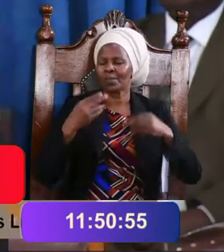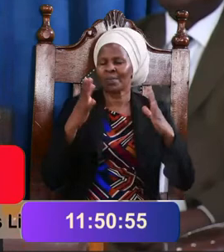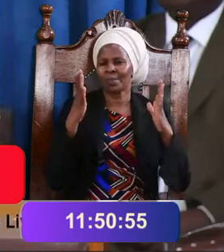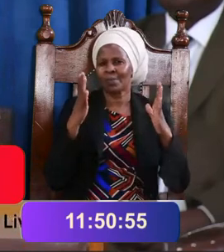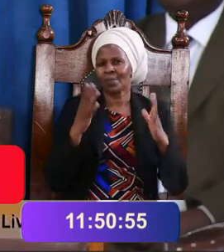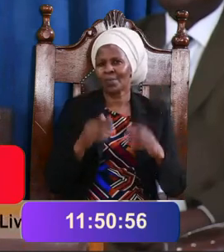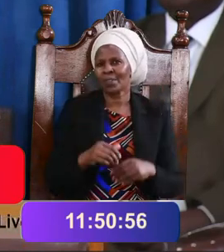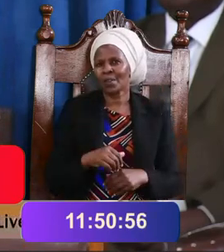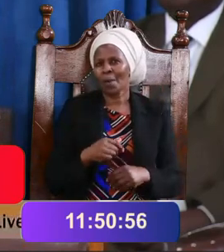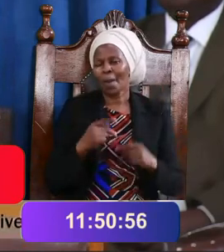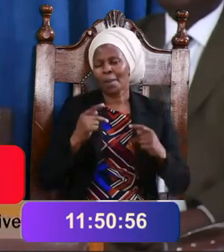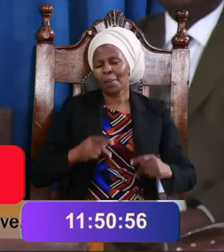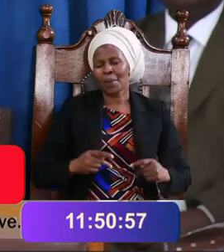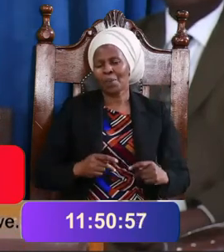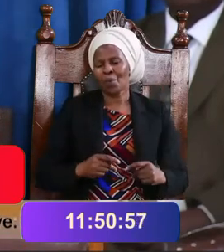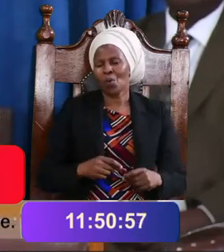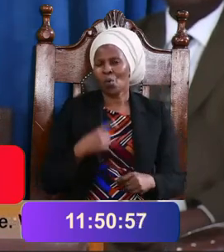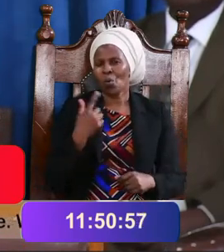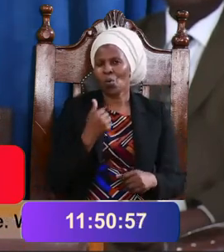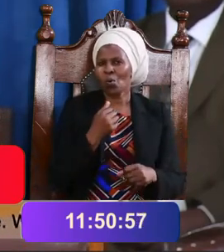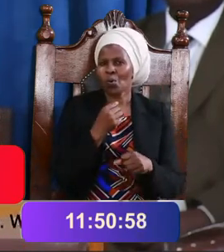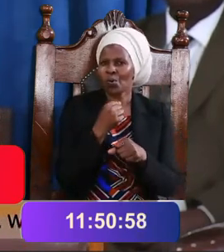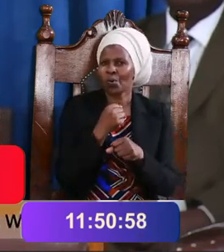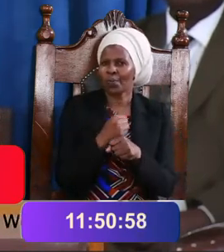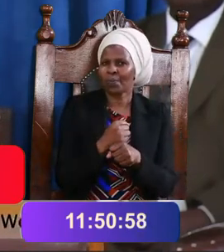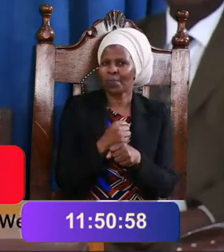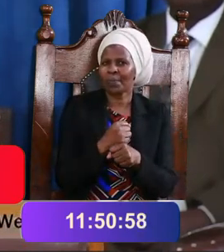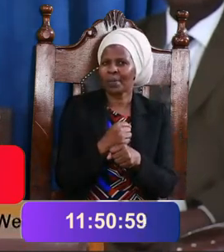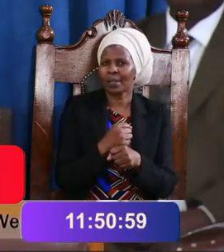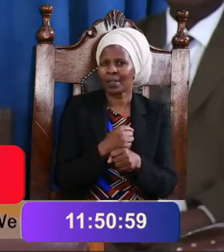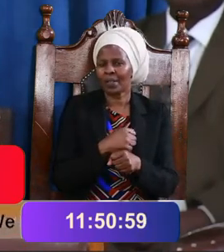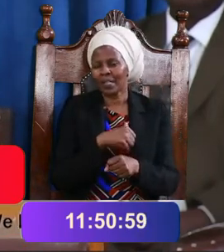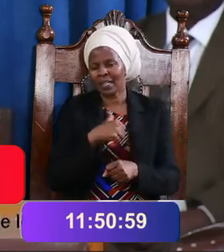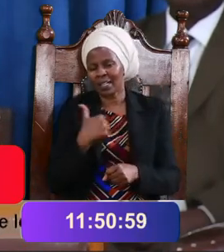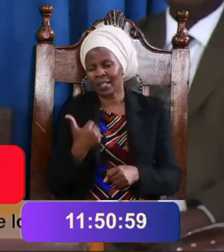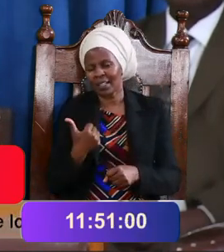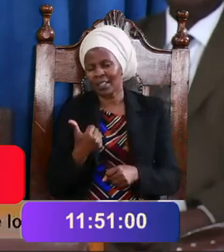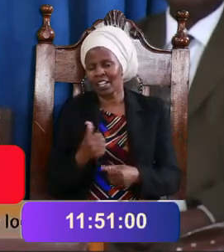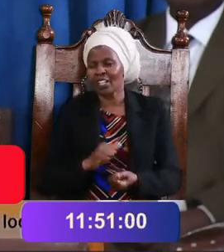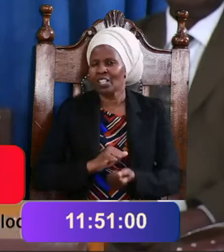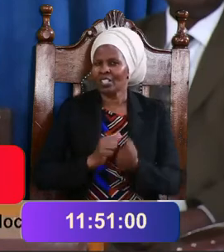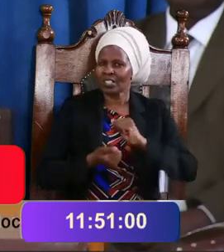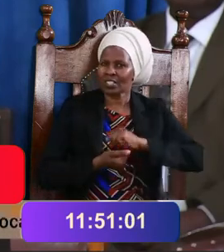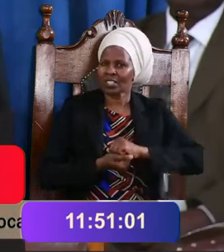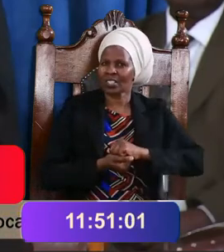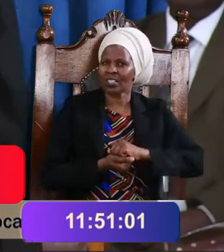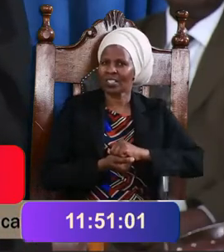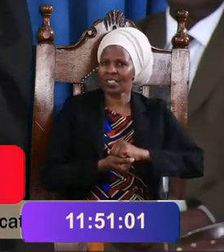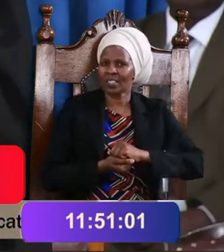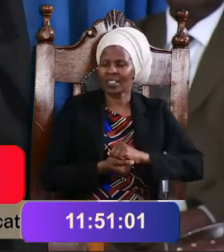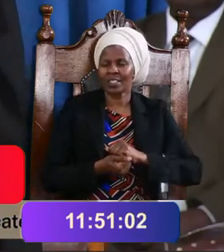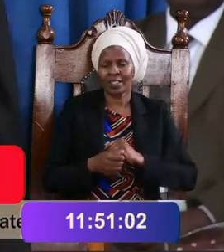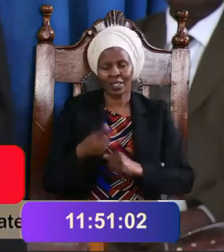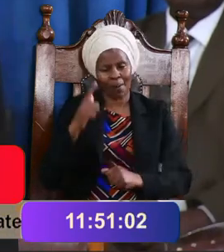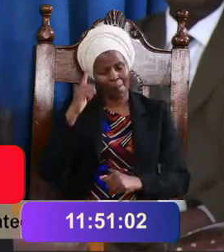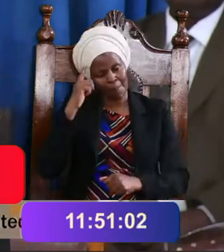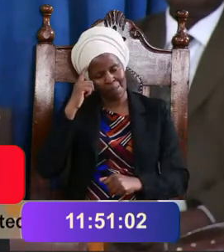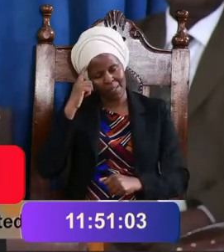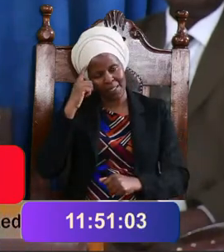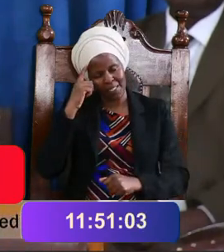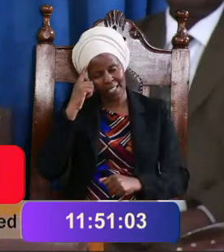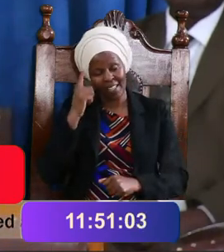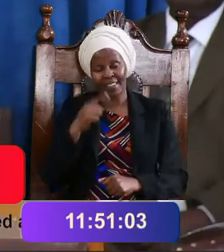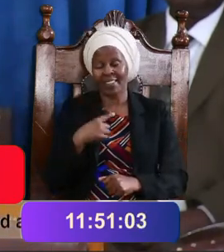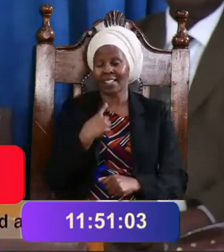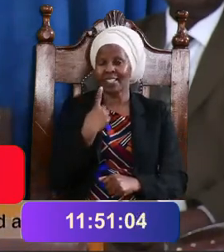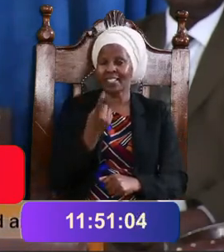watu ambao walifanya wale ambao walikuwa na sifu wabadilishe fikira zao, na wakawa sasa